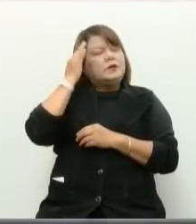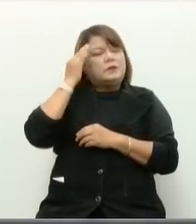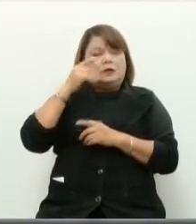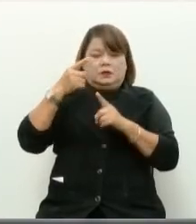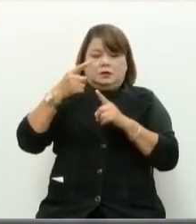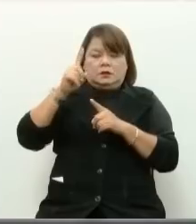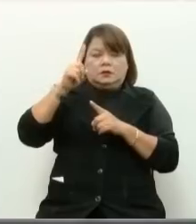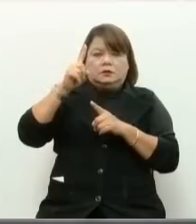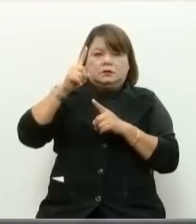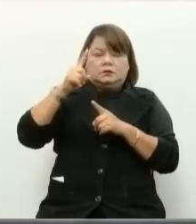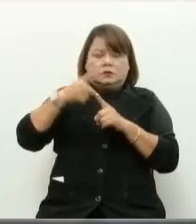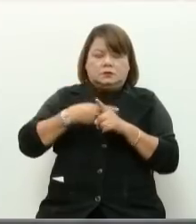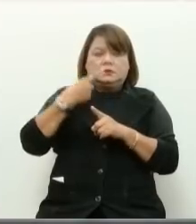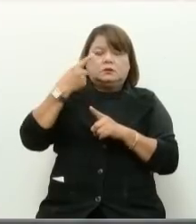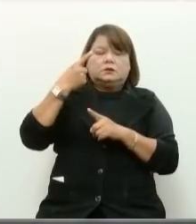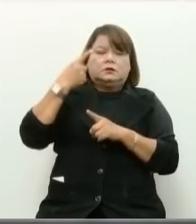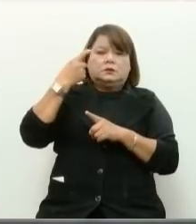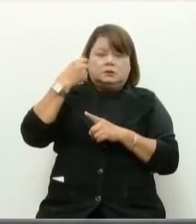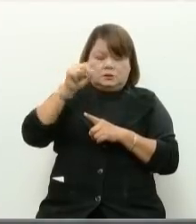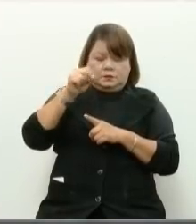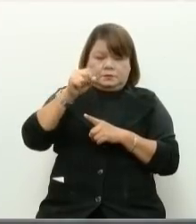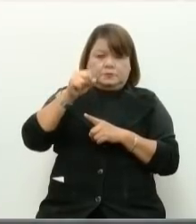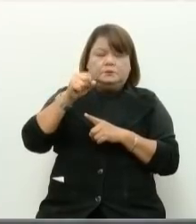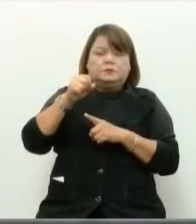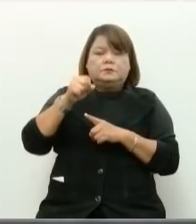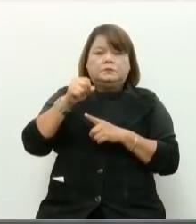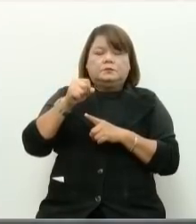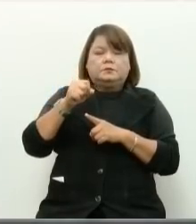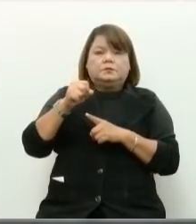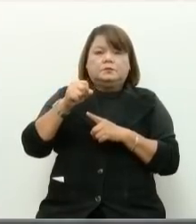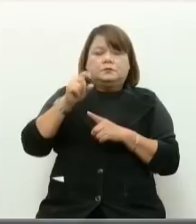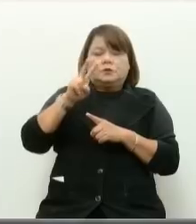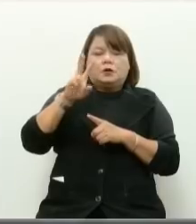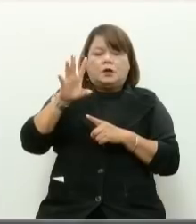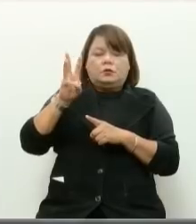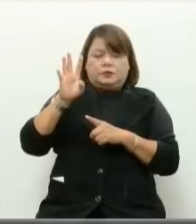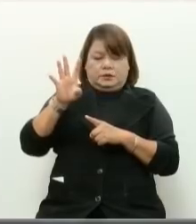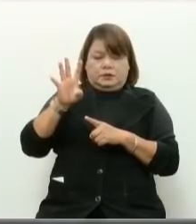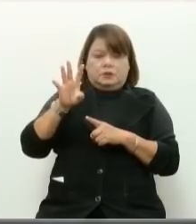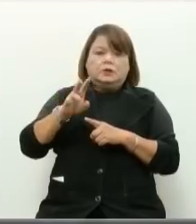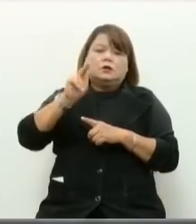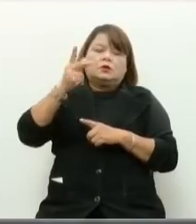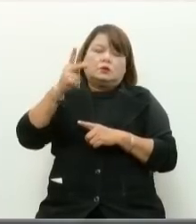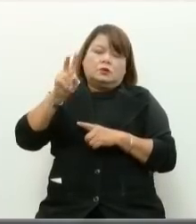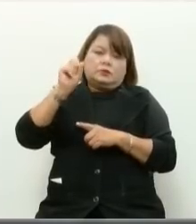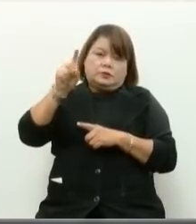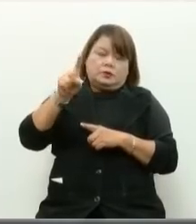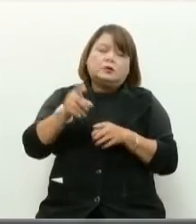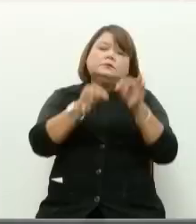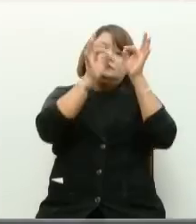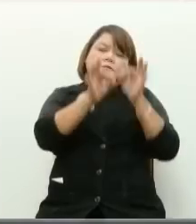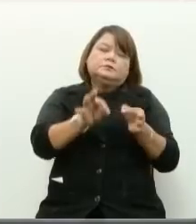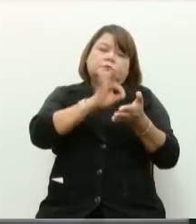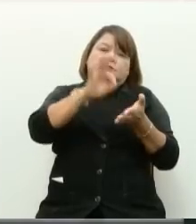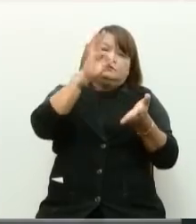ลา2564เป็นการกกส.ให้ความเห็นชอบอนุมัติหลักเกณฑ์วิธีการการ